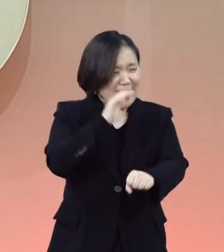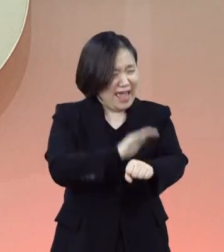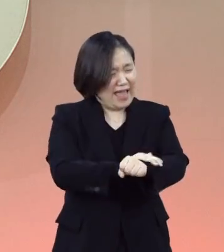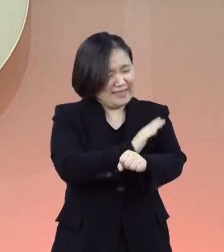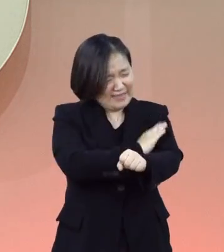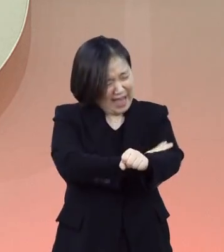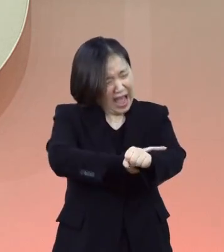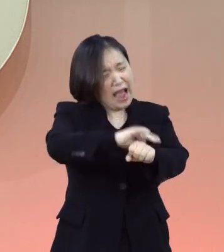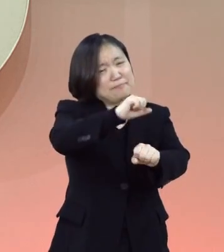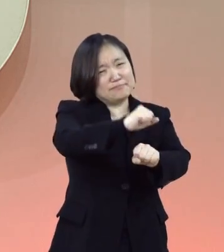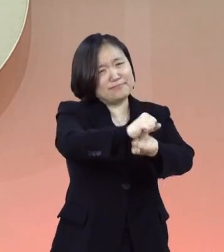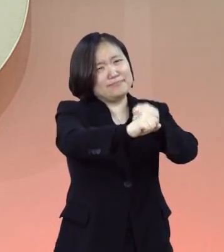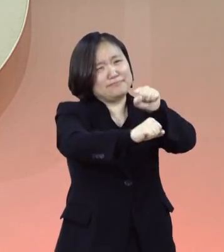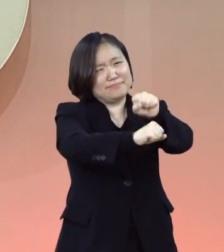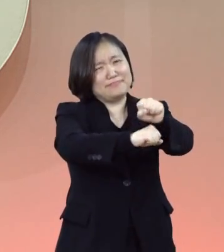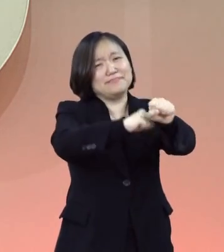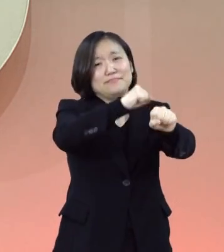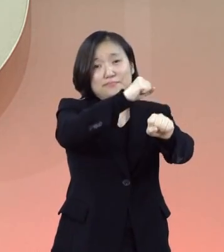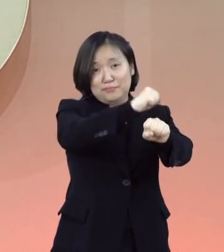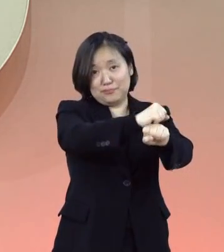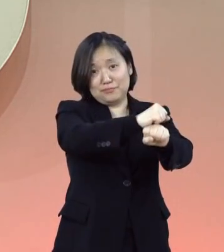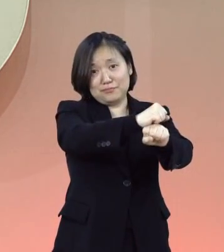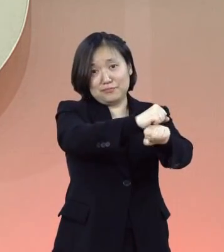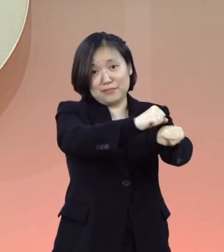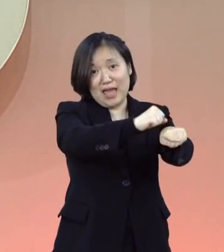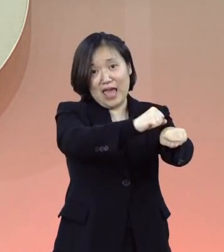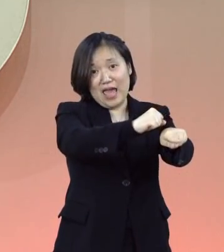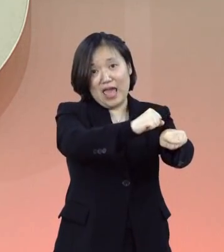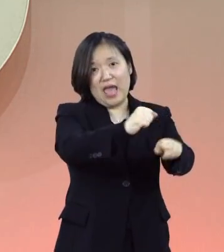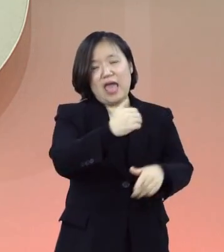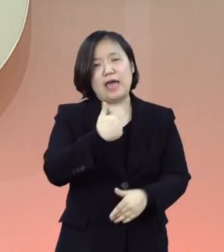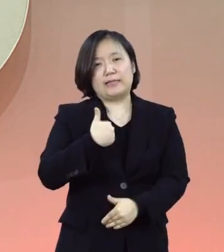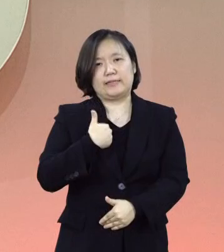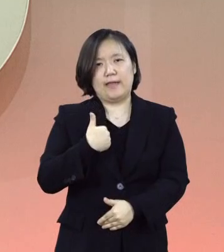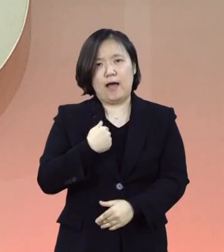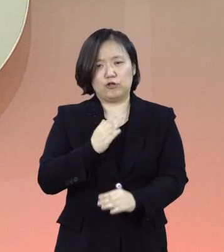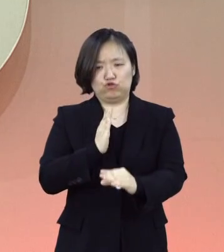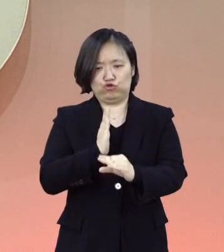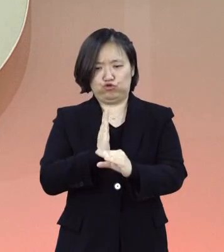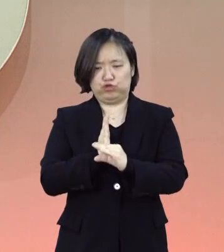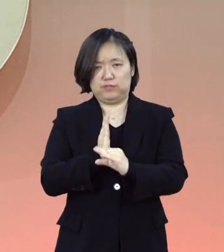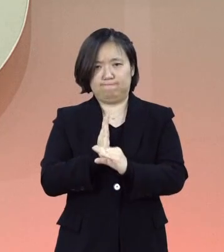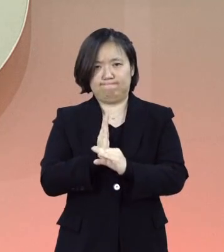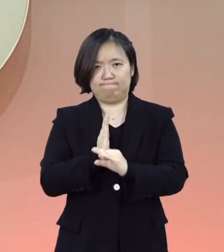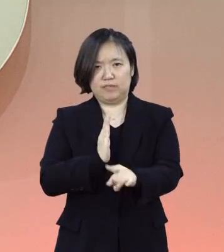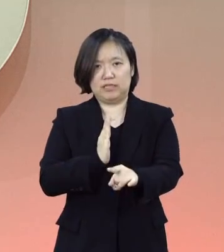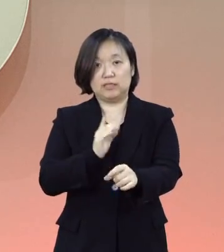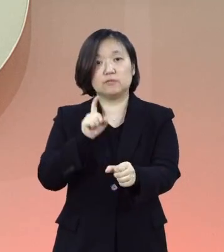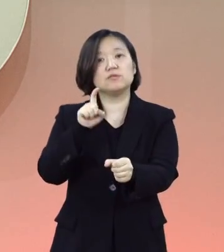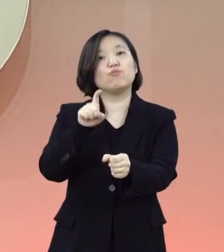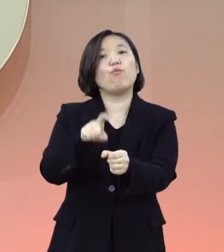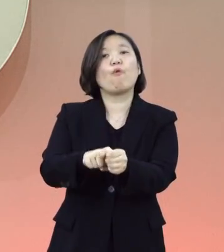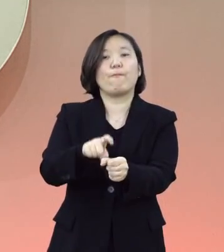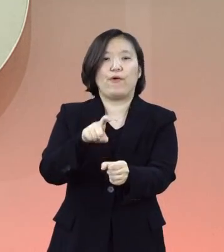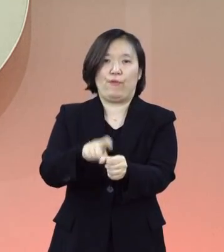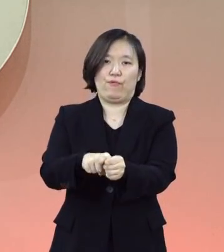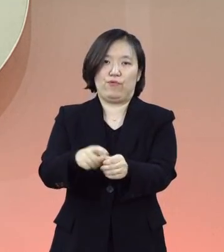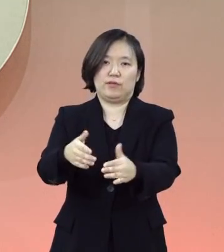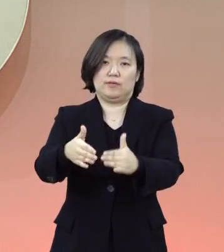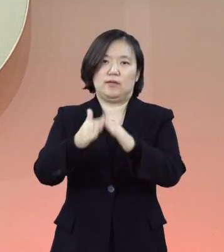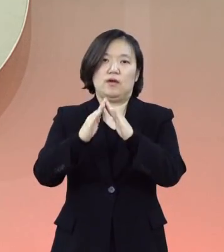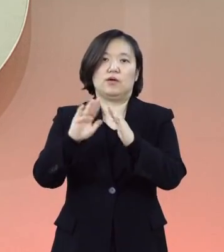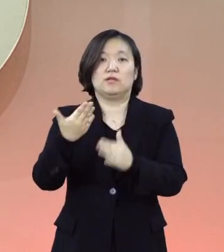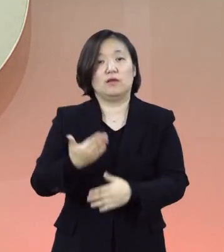닦아나가면서 중심이 되는, 뿌리가 되는 자신의 원력이 있어야 된다. 그 원력이, 그